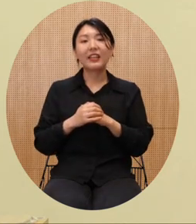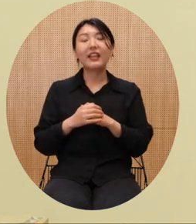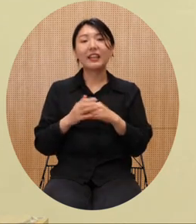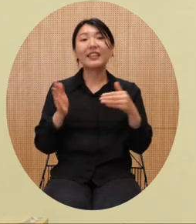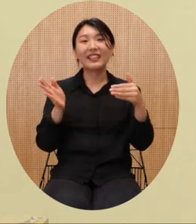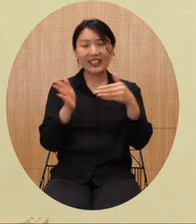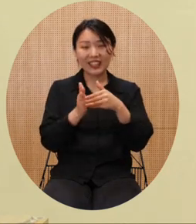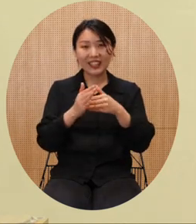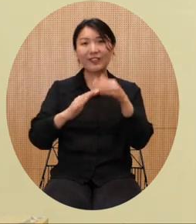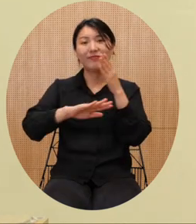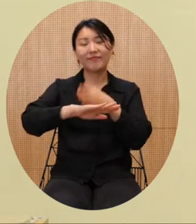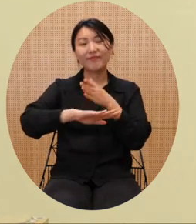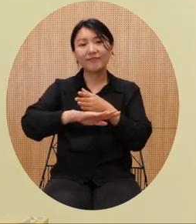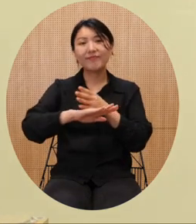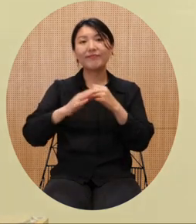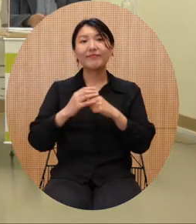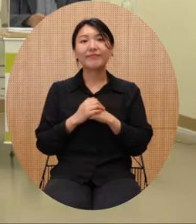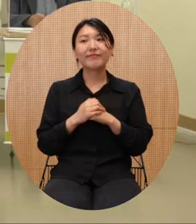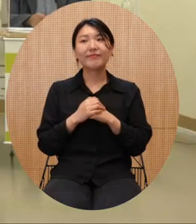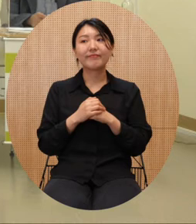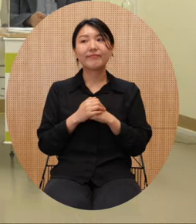이만 마치겠습니다. 감사합니다.